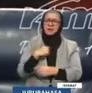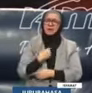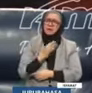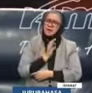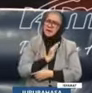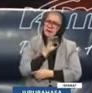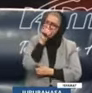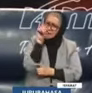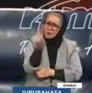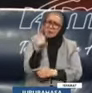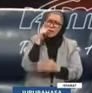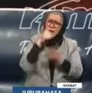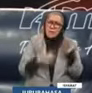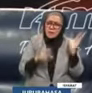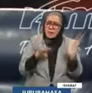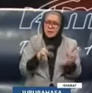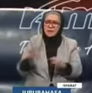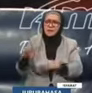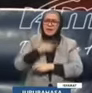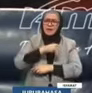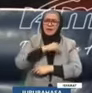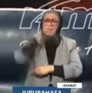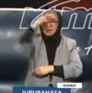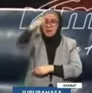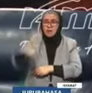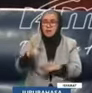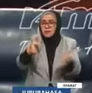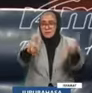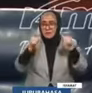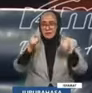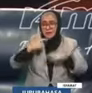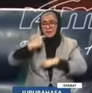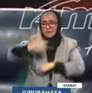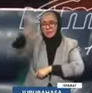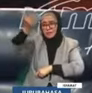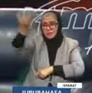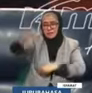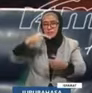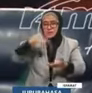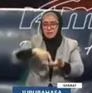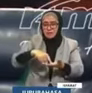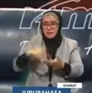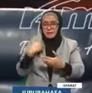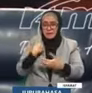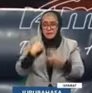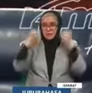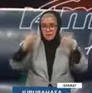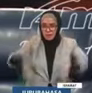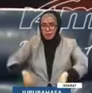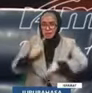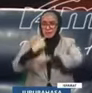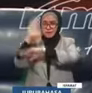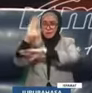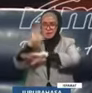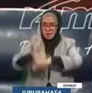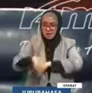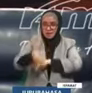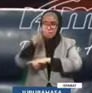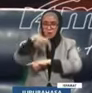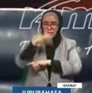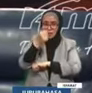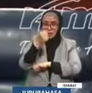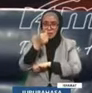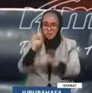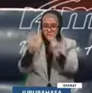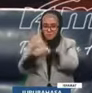Kementerian untuk mempercepat kan lagi pembentangan ini dan Adakah Kita Fenty Oktober ini pindahan